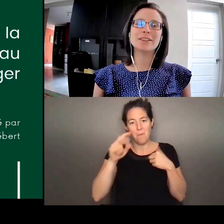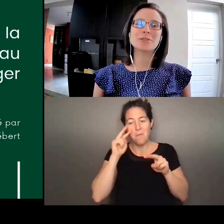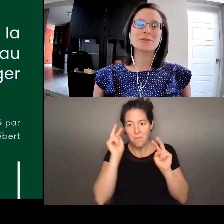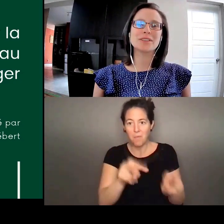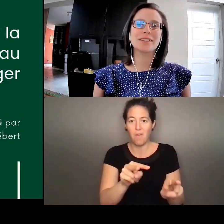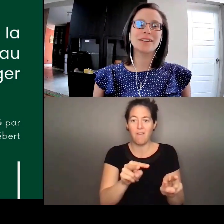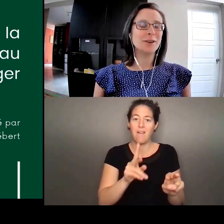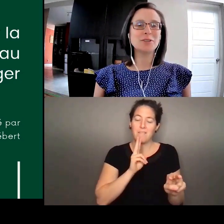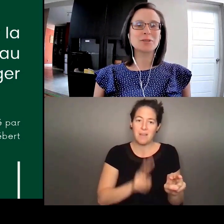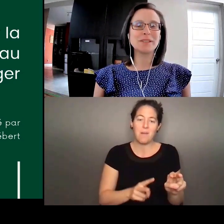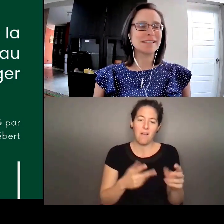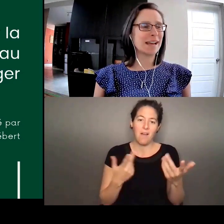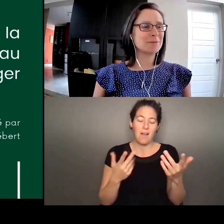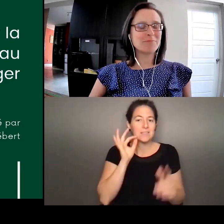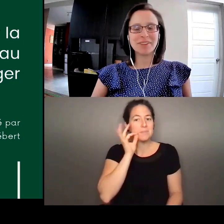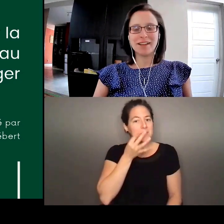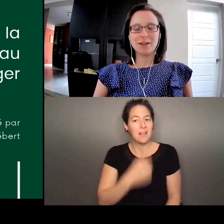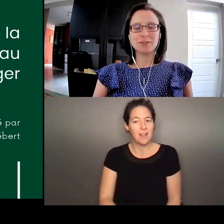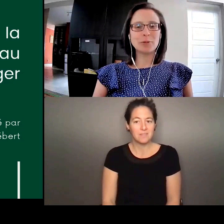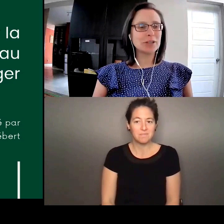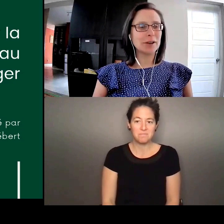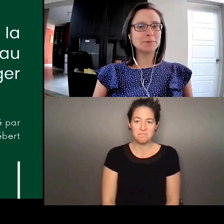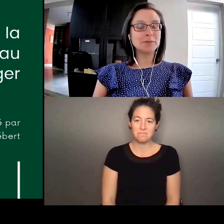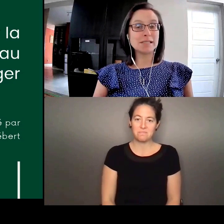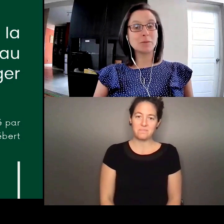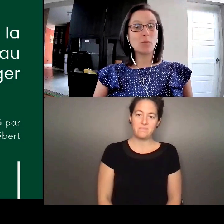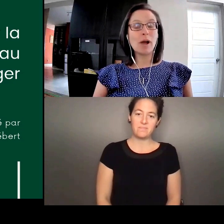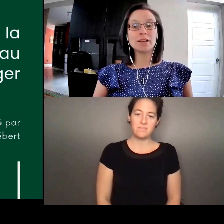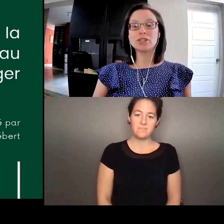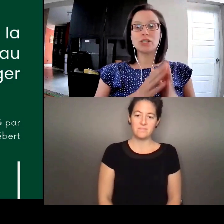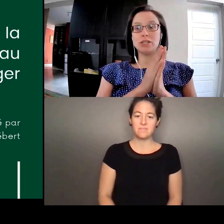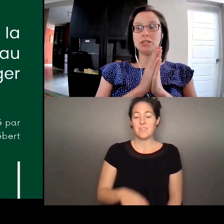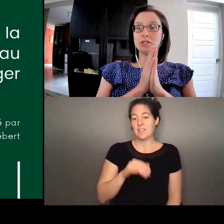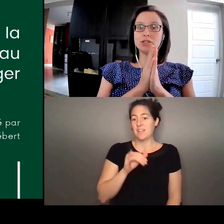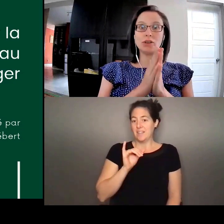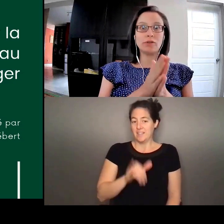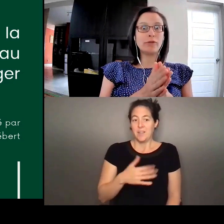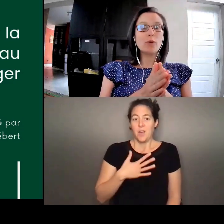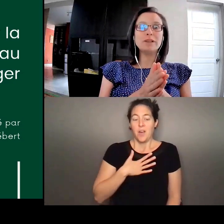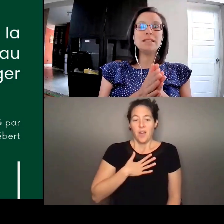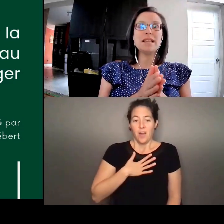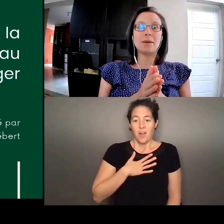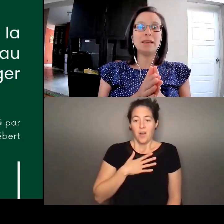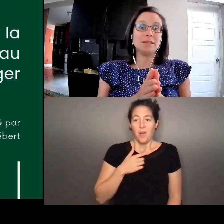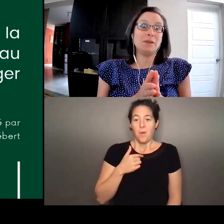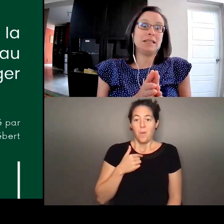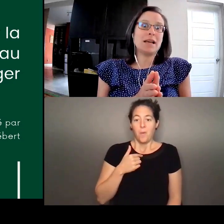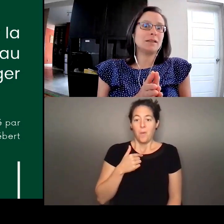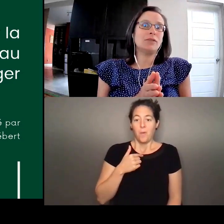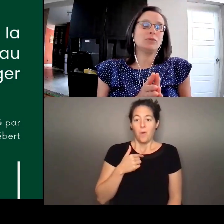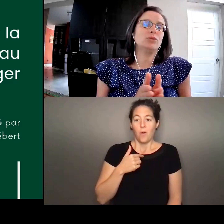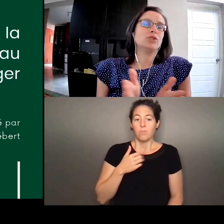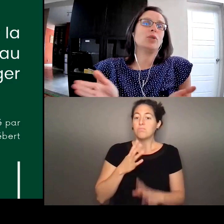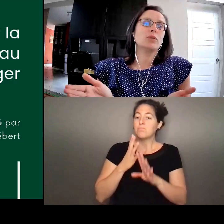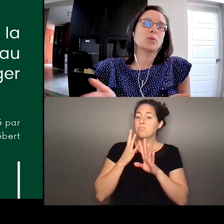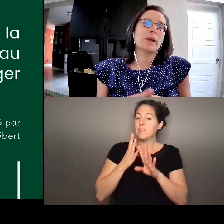vraiment quelque chose de spécial. Donc, c'est ça. Moi, je fournis à mes clients, dans le